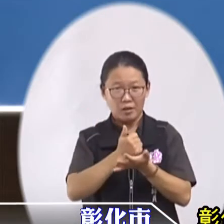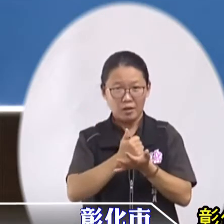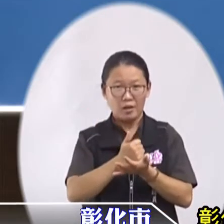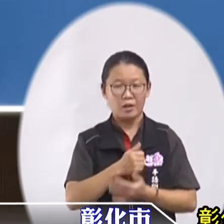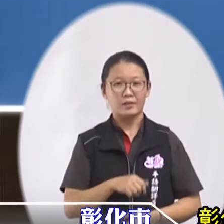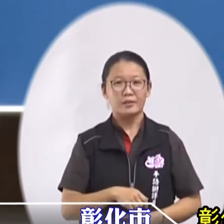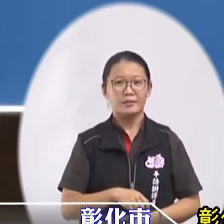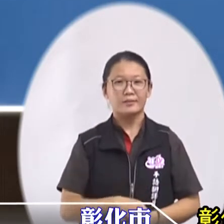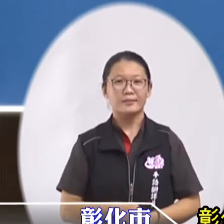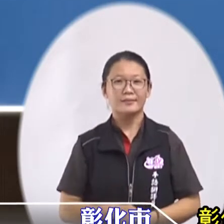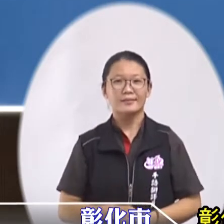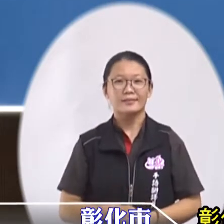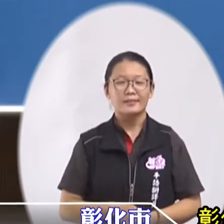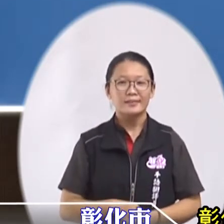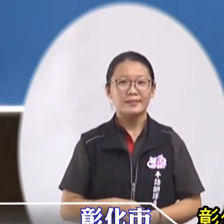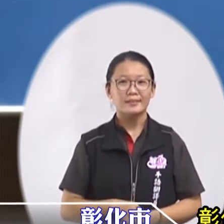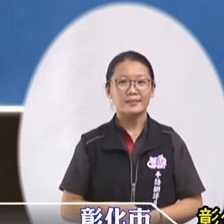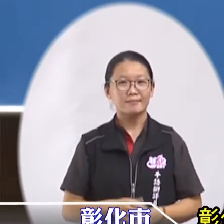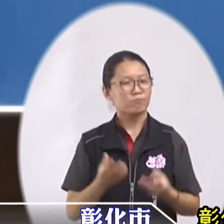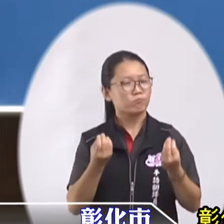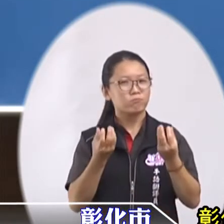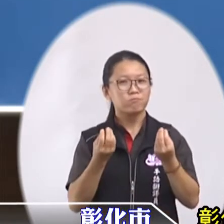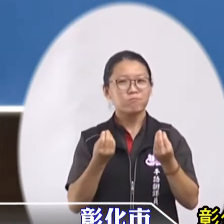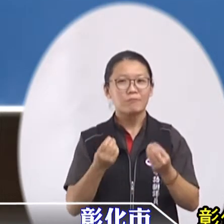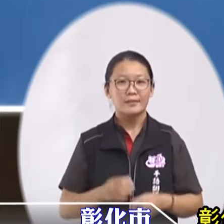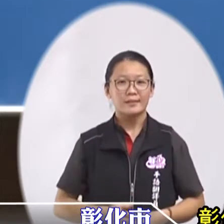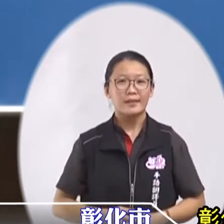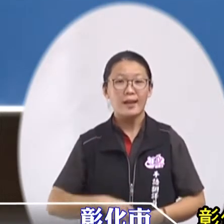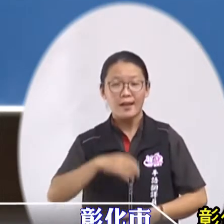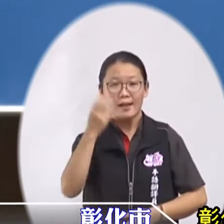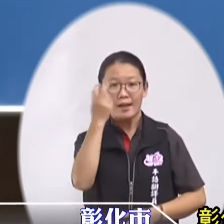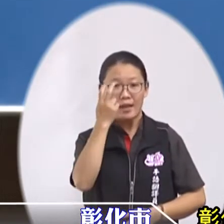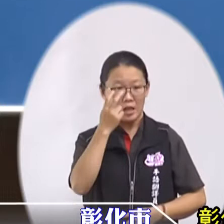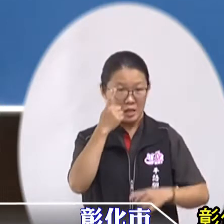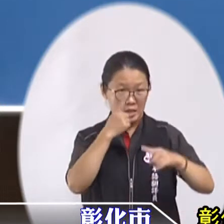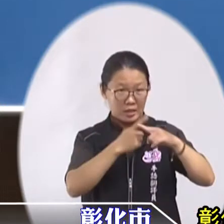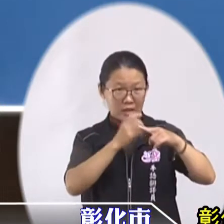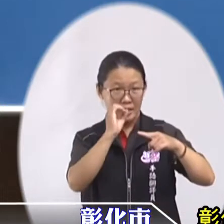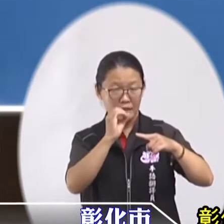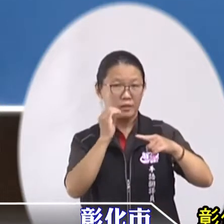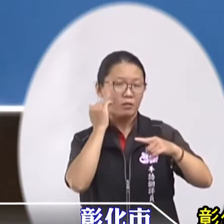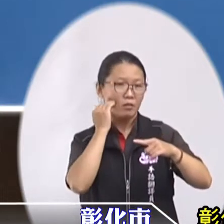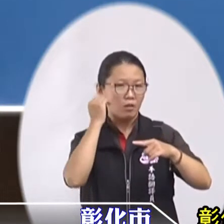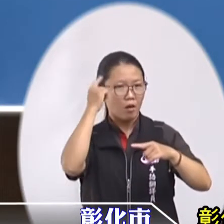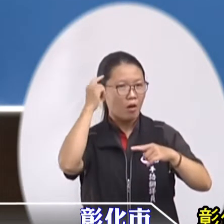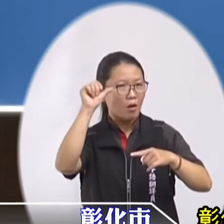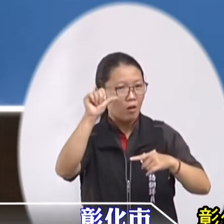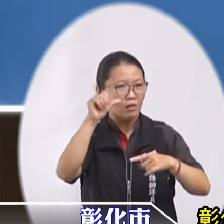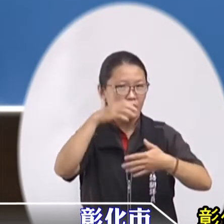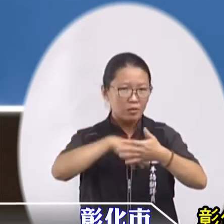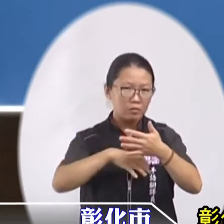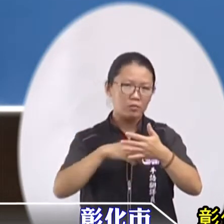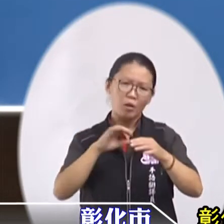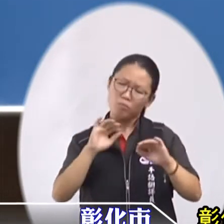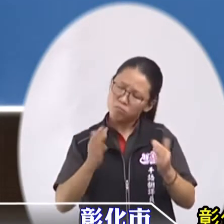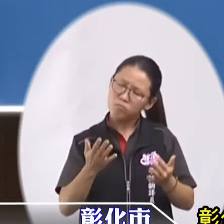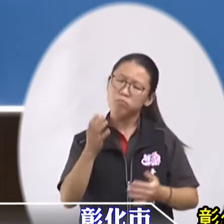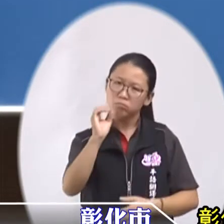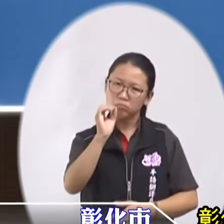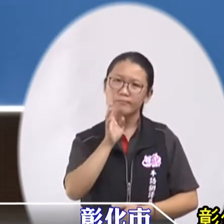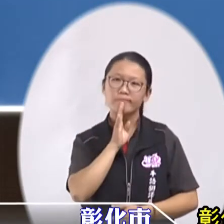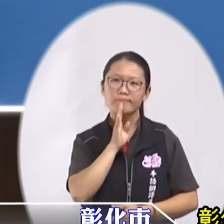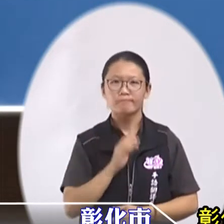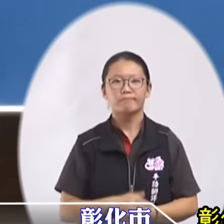咱的这个近五日核酸检验阳性率是零哦，只要加零到五天之内，大概都是零哈。核酸检验阳性率是